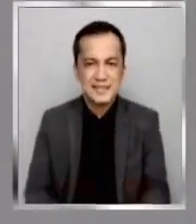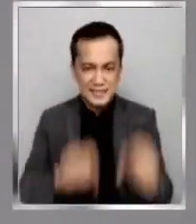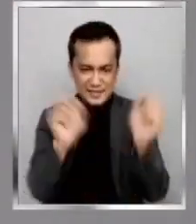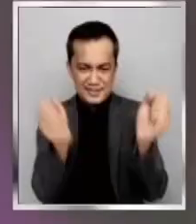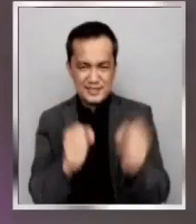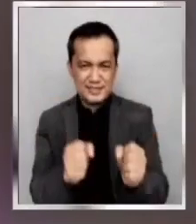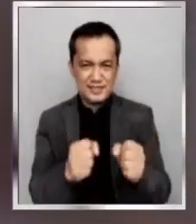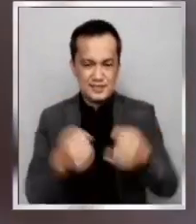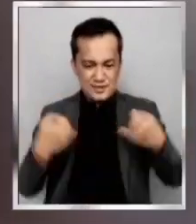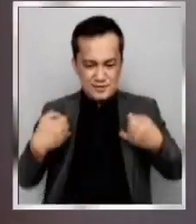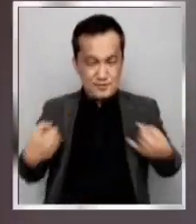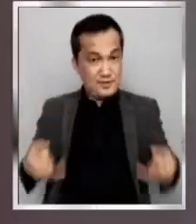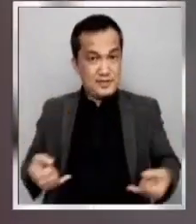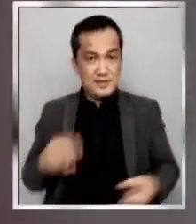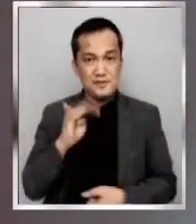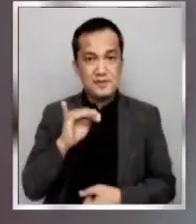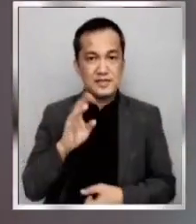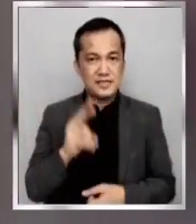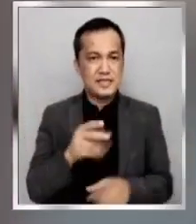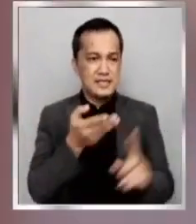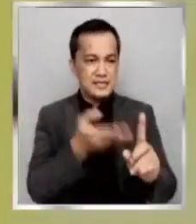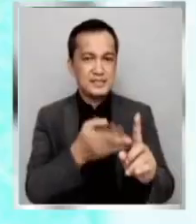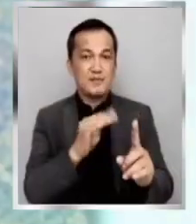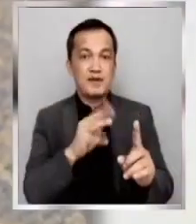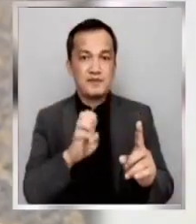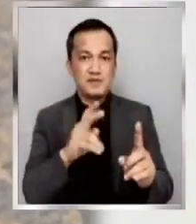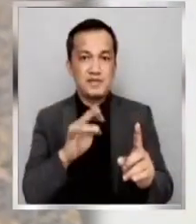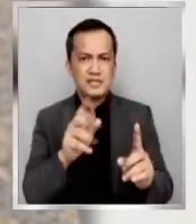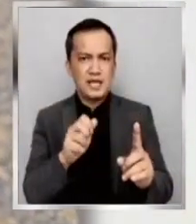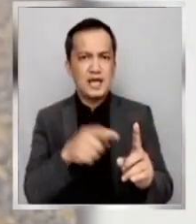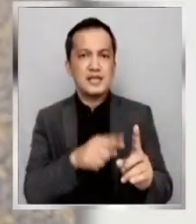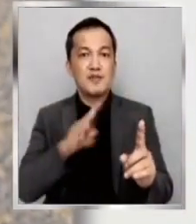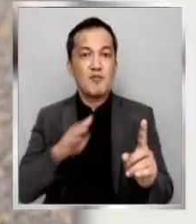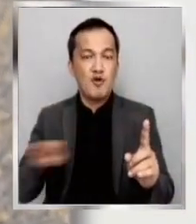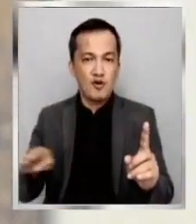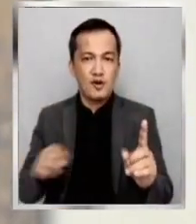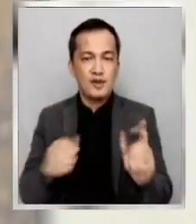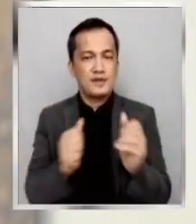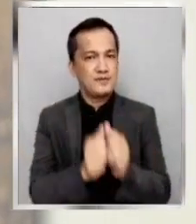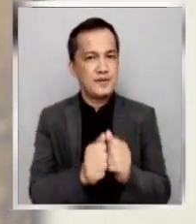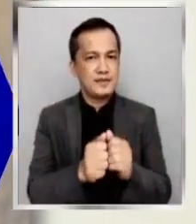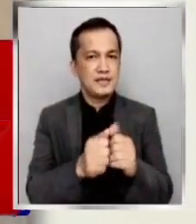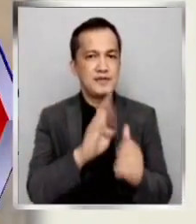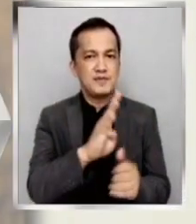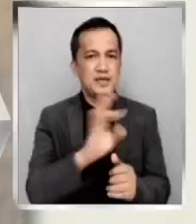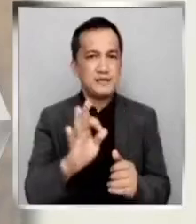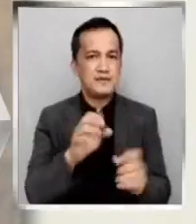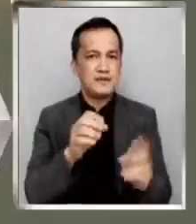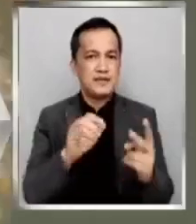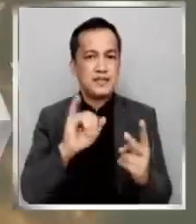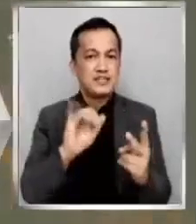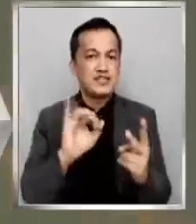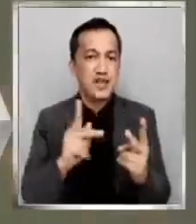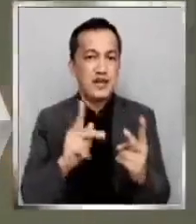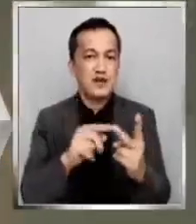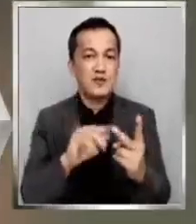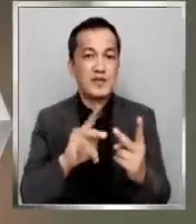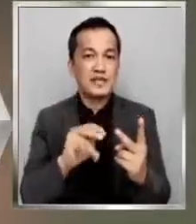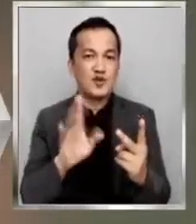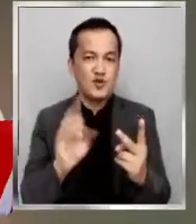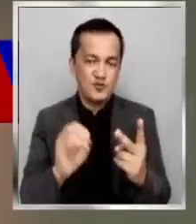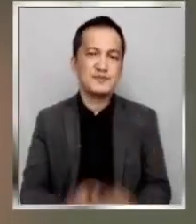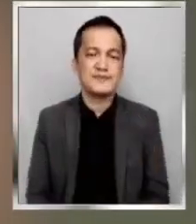bikini naman si Barbie Fortesa habang nasa Bohol, kasama ang boyfriend na si Jack Roberto.